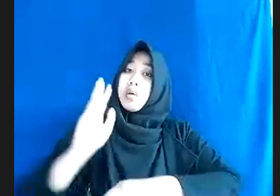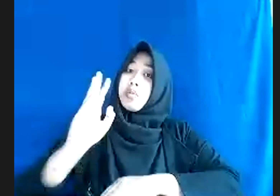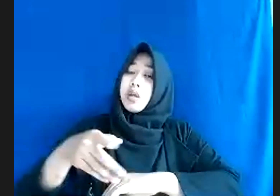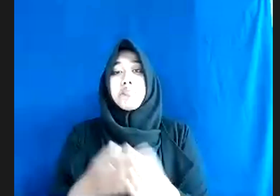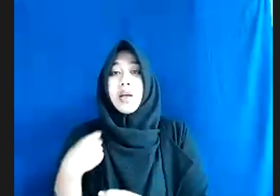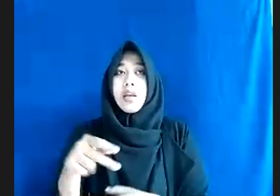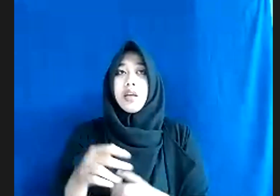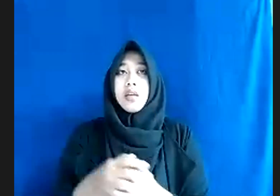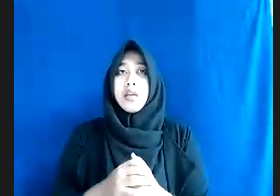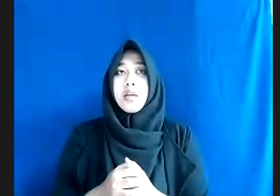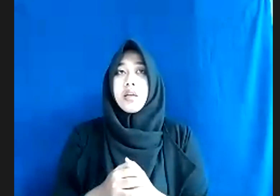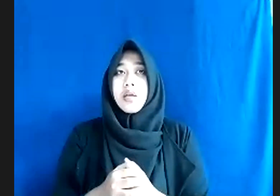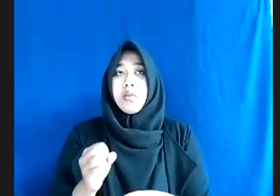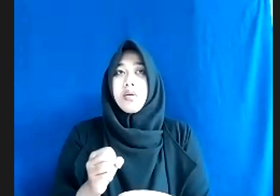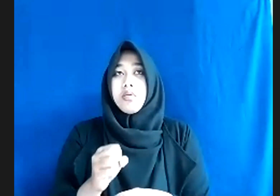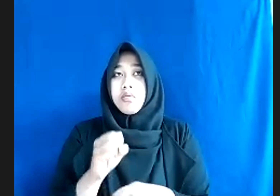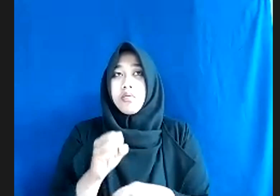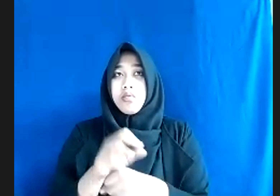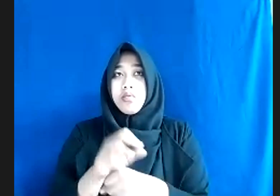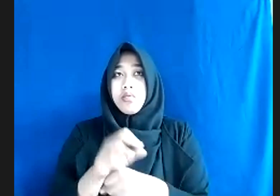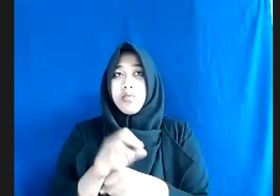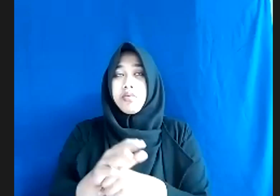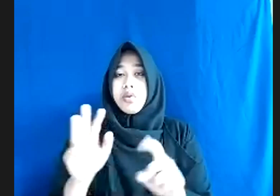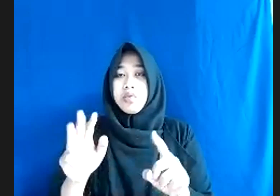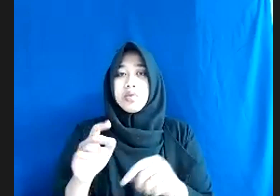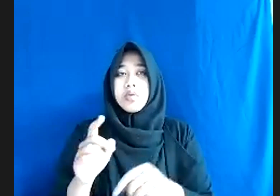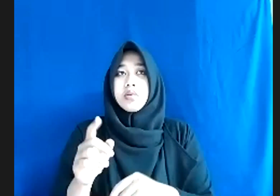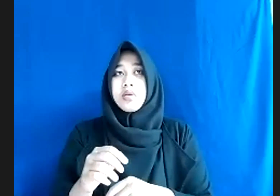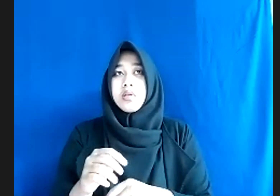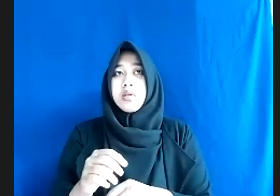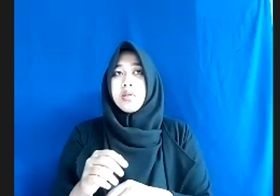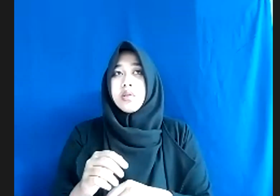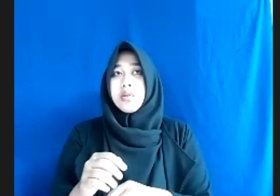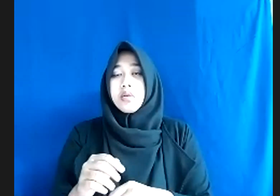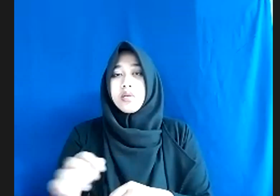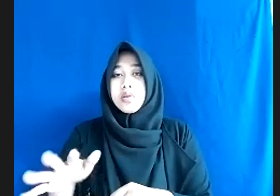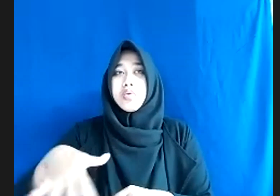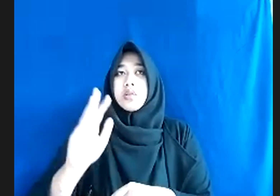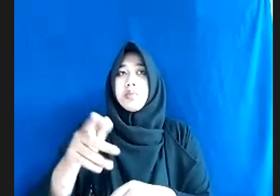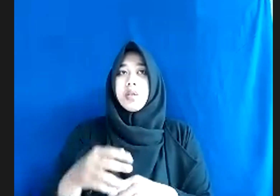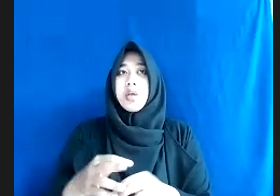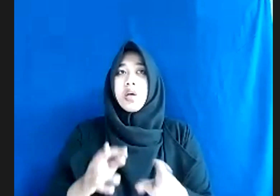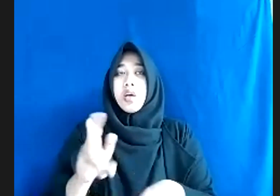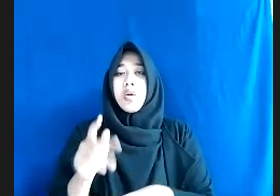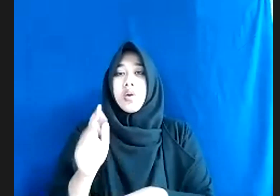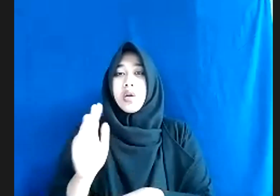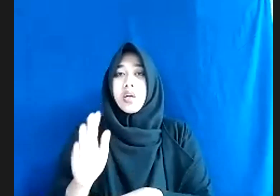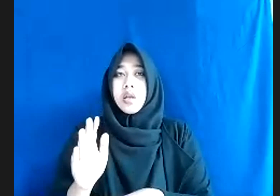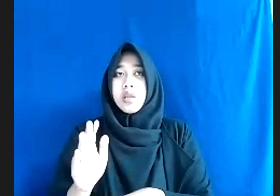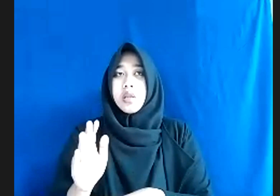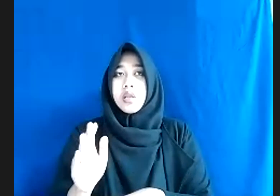yang akan datang seperti itu. Nah, dan jika memang suatu saat itu akan terjadi lagi, persiapan apakah yang harus dilakukan